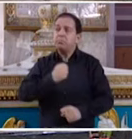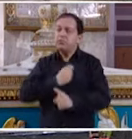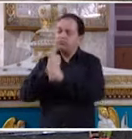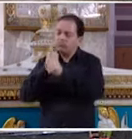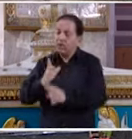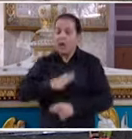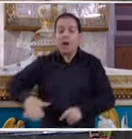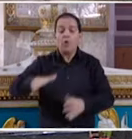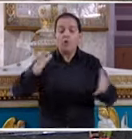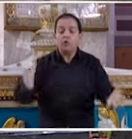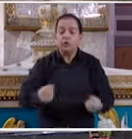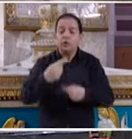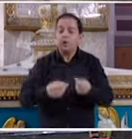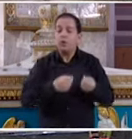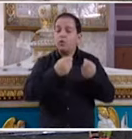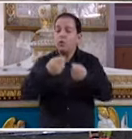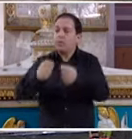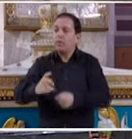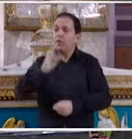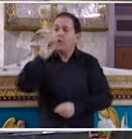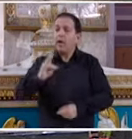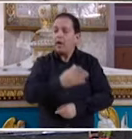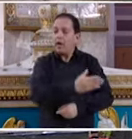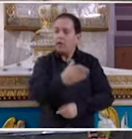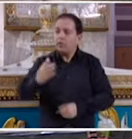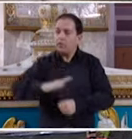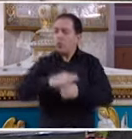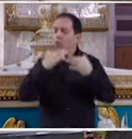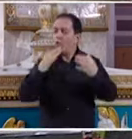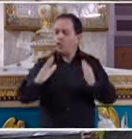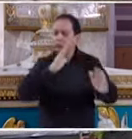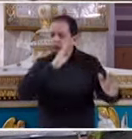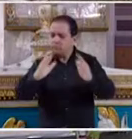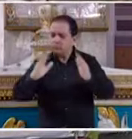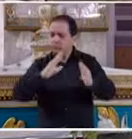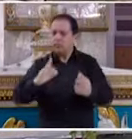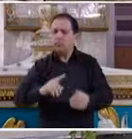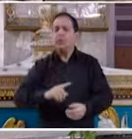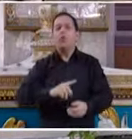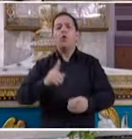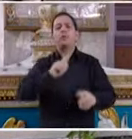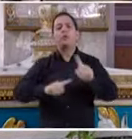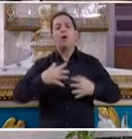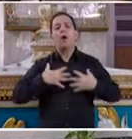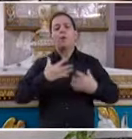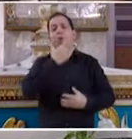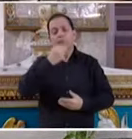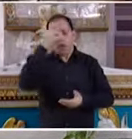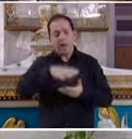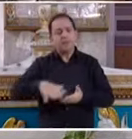Σώσον το λαό σου και ευλόγησον την κληρονομία σου. Το πλήρμα της Εκκλησίας σου φύλαξον αγίασον τους αγαπώντας την ευπρέπεια του οίκου